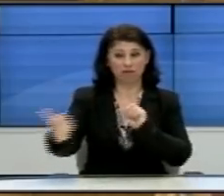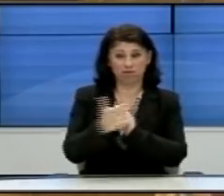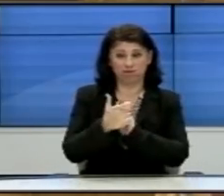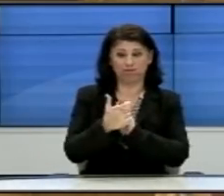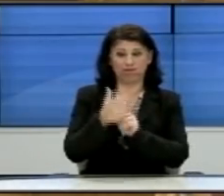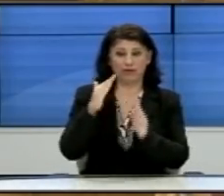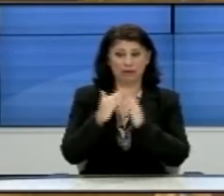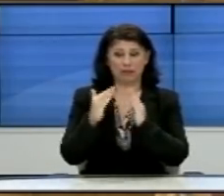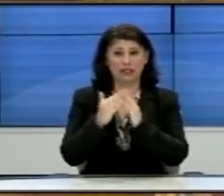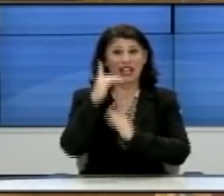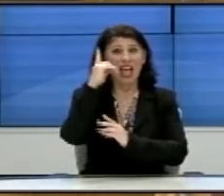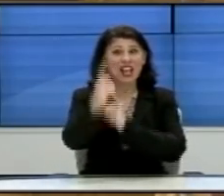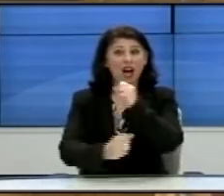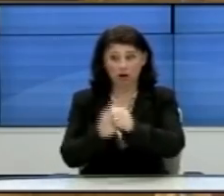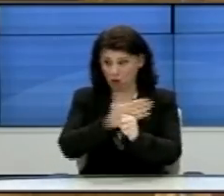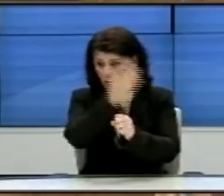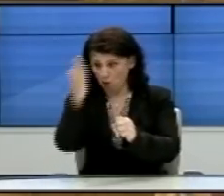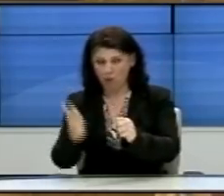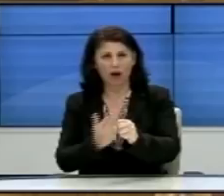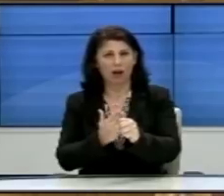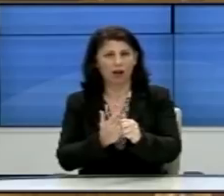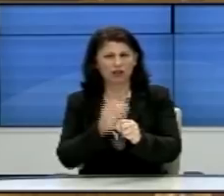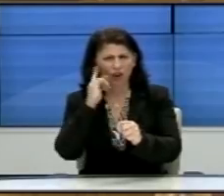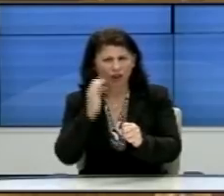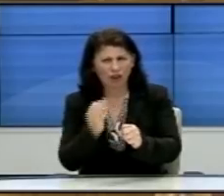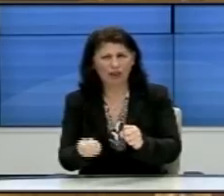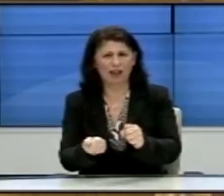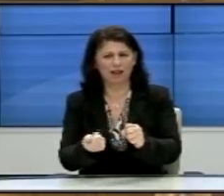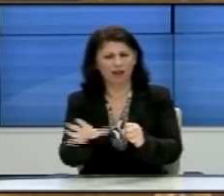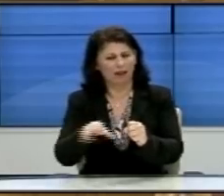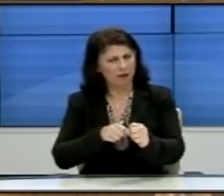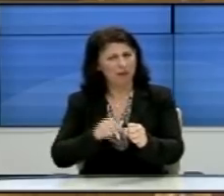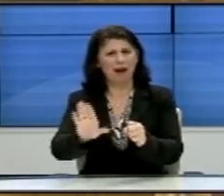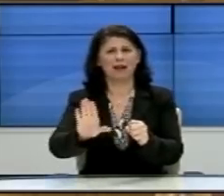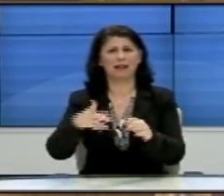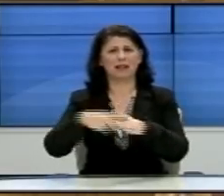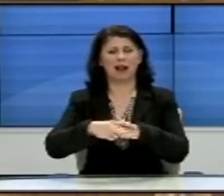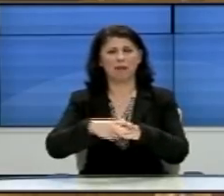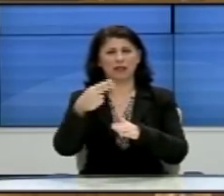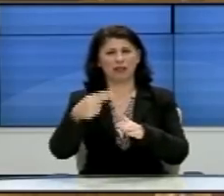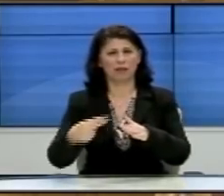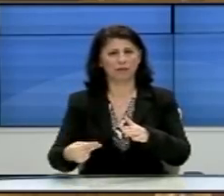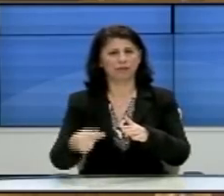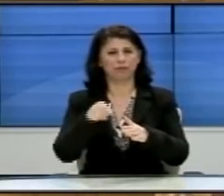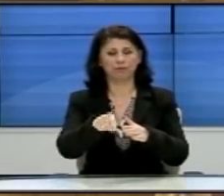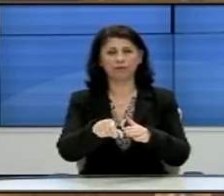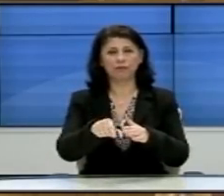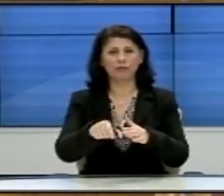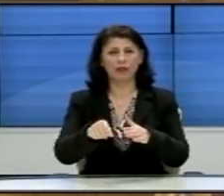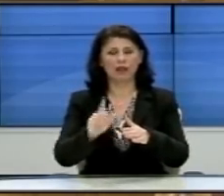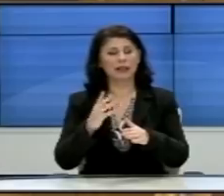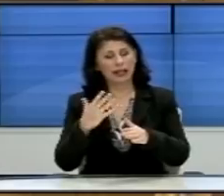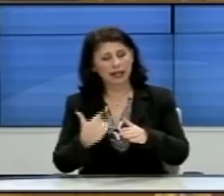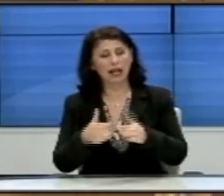χρόνο, κάντε το αυτονόητο. Αποσύρετε την τράπεζα θεμάτων και τον καθορισμό της βάσης από τα ΕΗ.